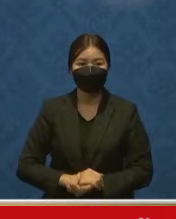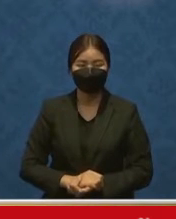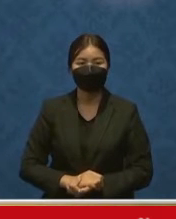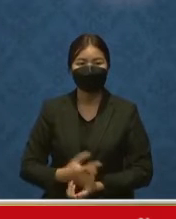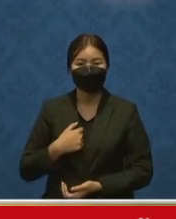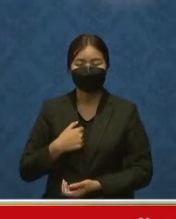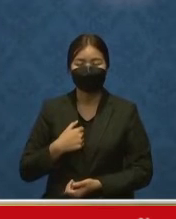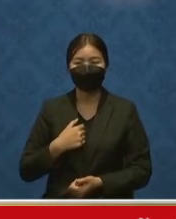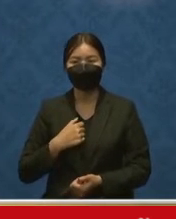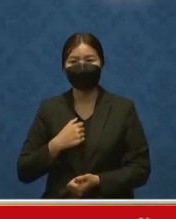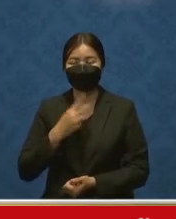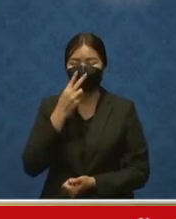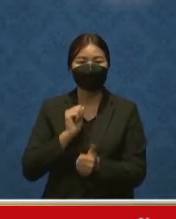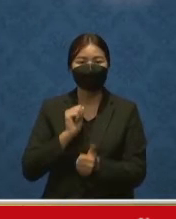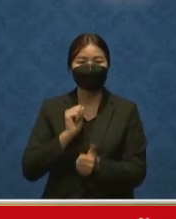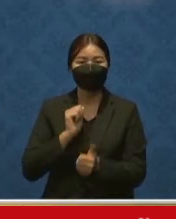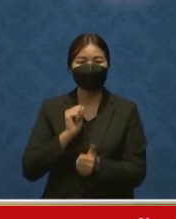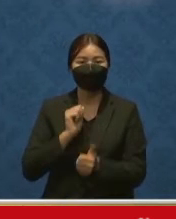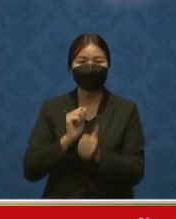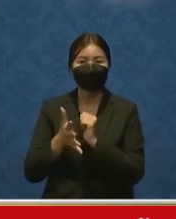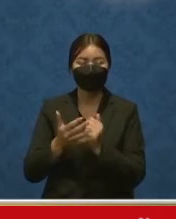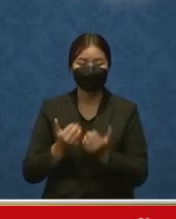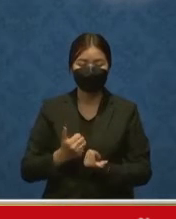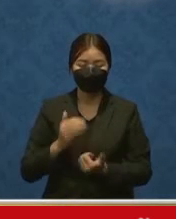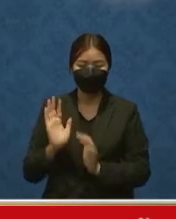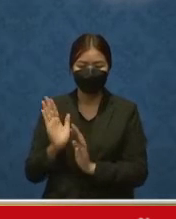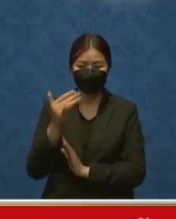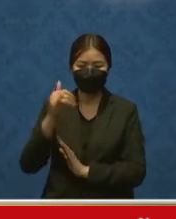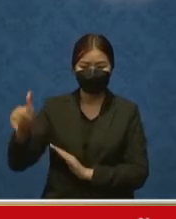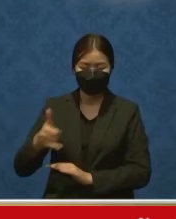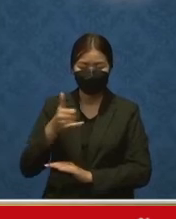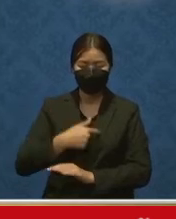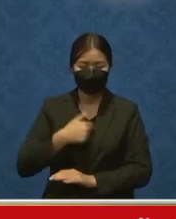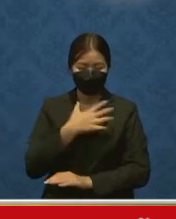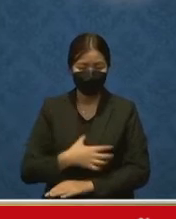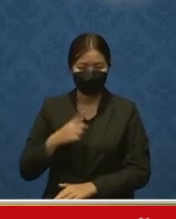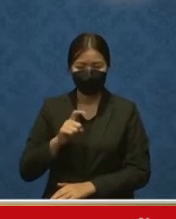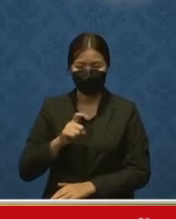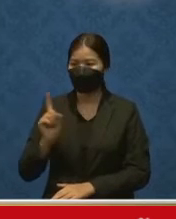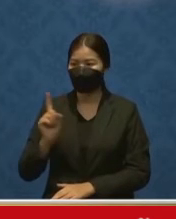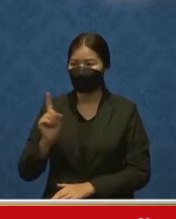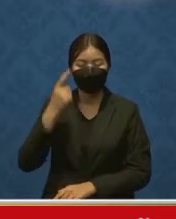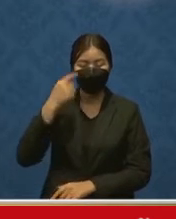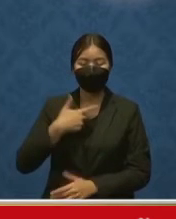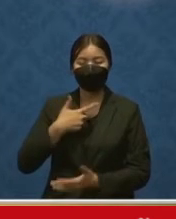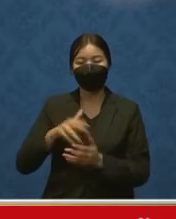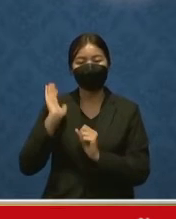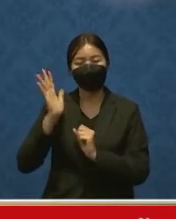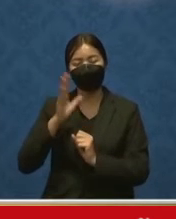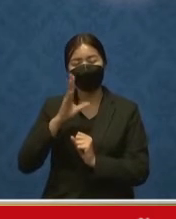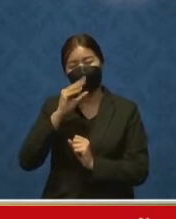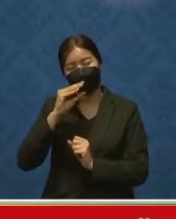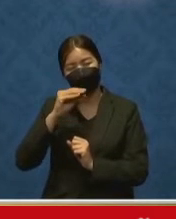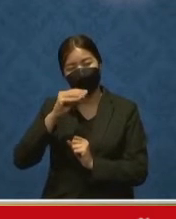รับไม่ทันนะเมื่อเช้าท่านมารู้ว่าท่านอารมณ์เสียมาจากไหนก็มาใส่ในสภาพ